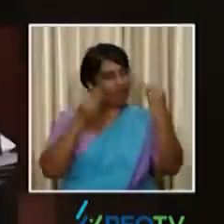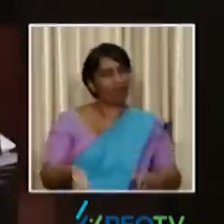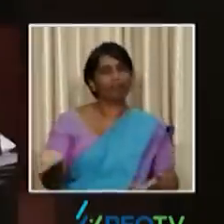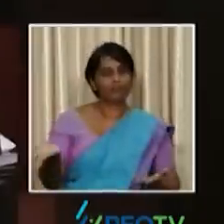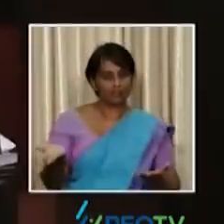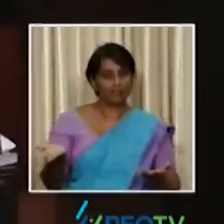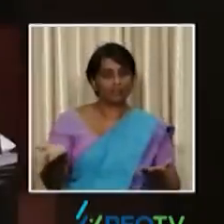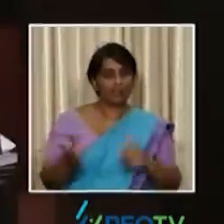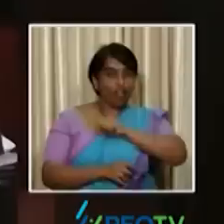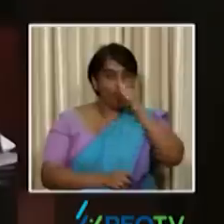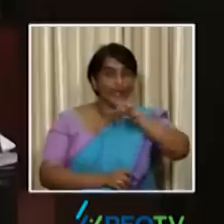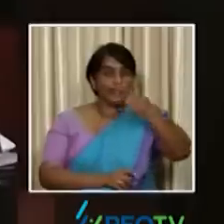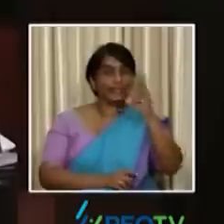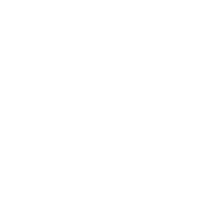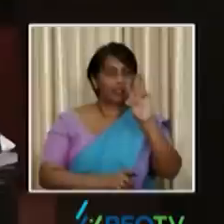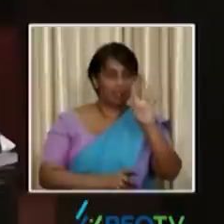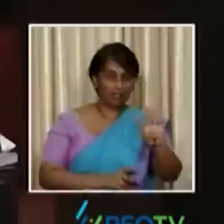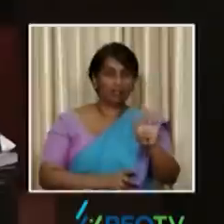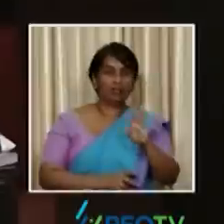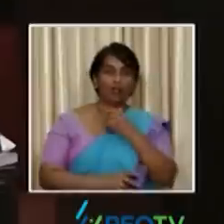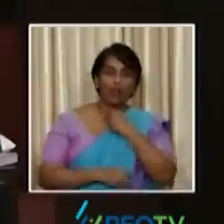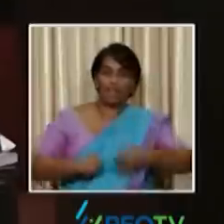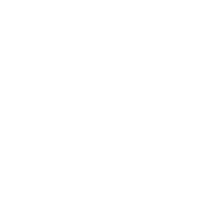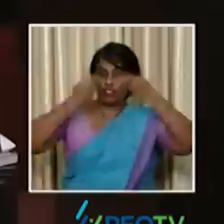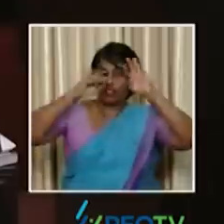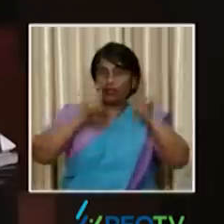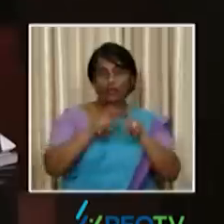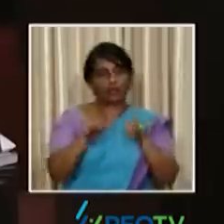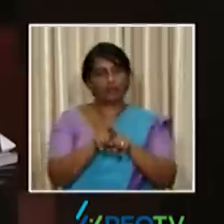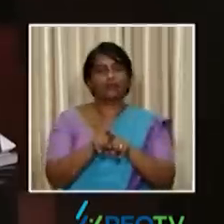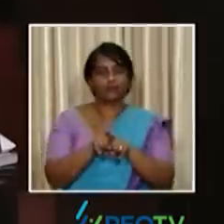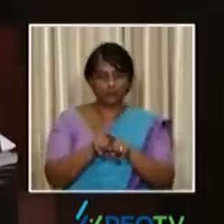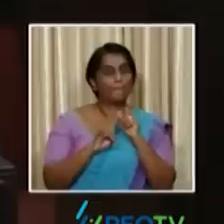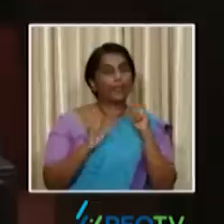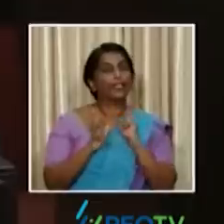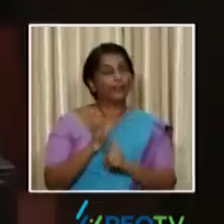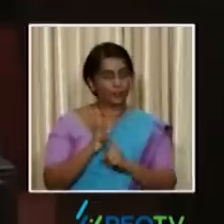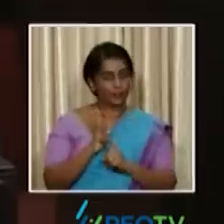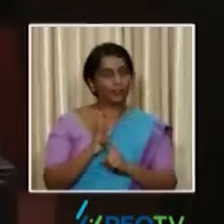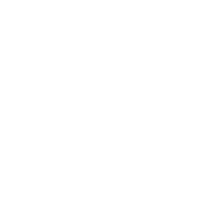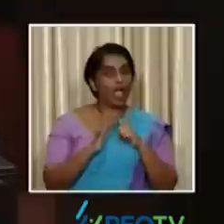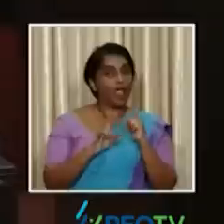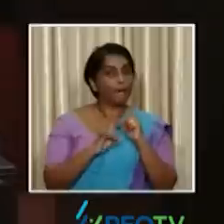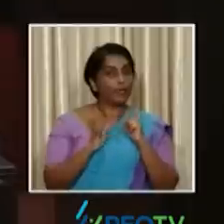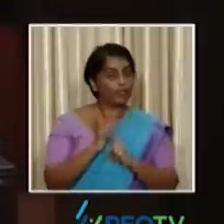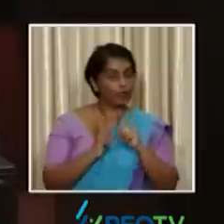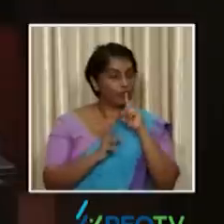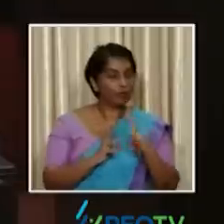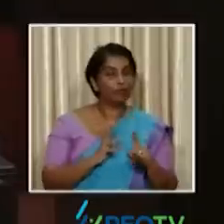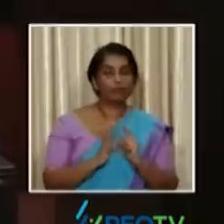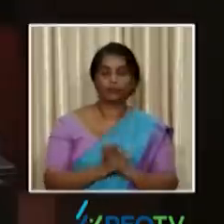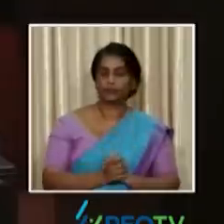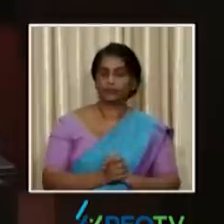තියෙන්නේ. බොරු 134ක් නිකම් බොරුවට රිලව් වගේ රඟපානවා. ඉතුමාගේ වගේ කෑ ගහනවා. IPU එකේ කියනවා procedures